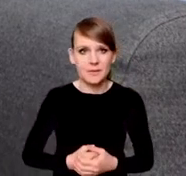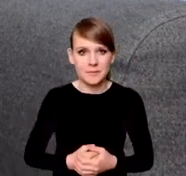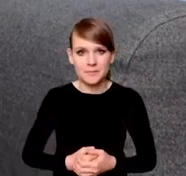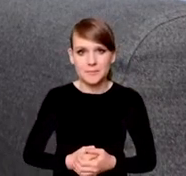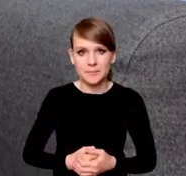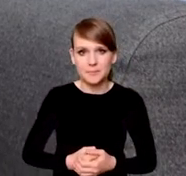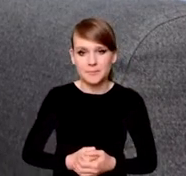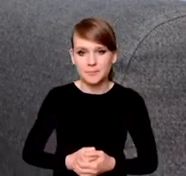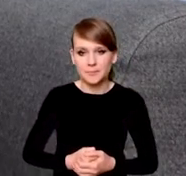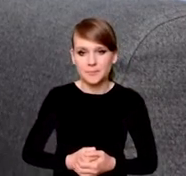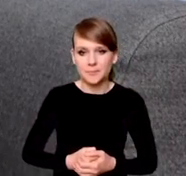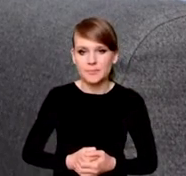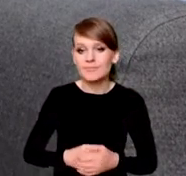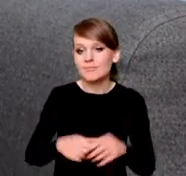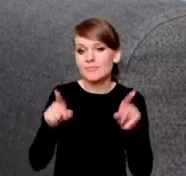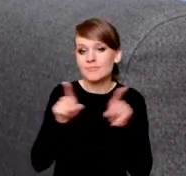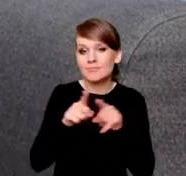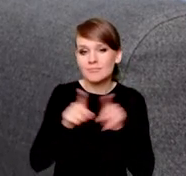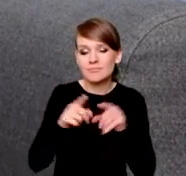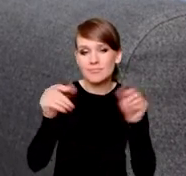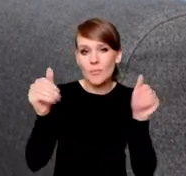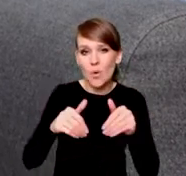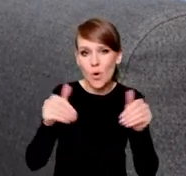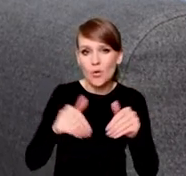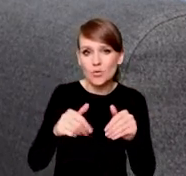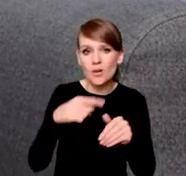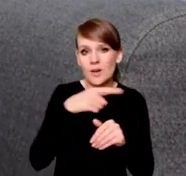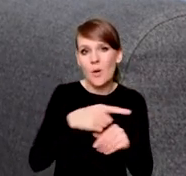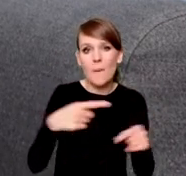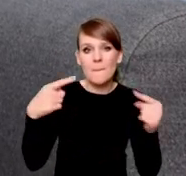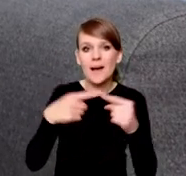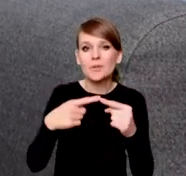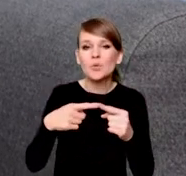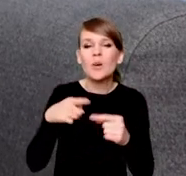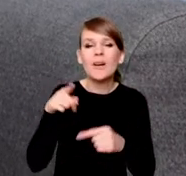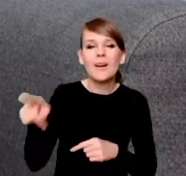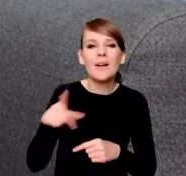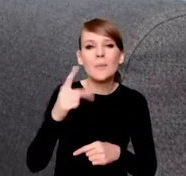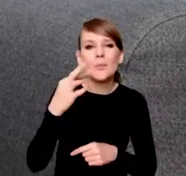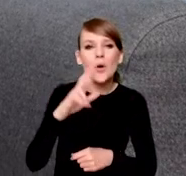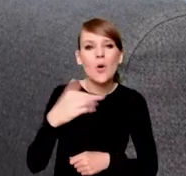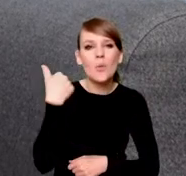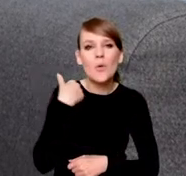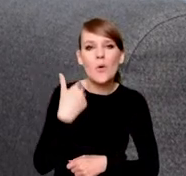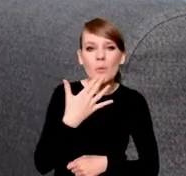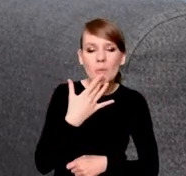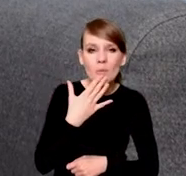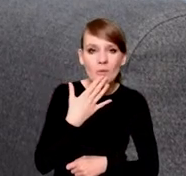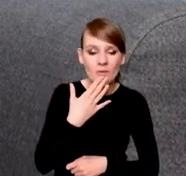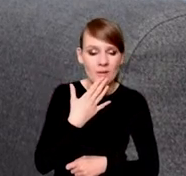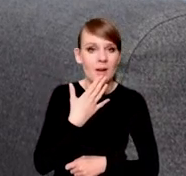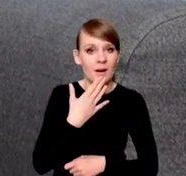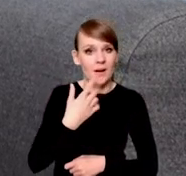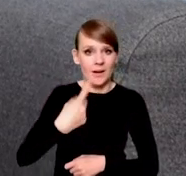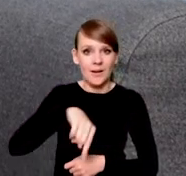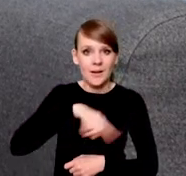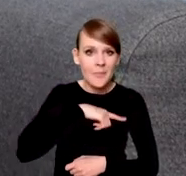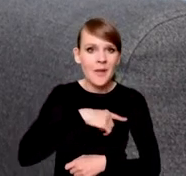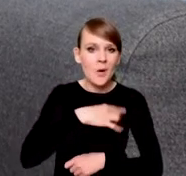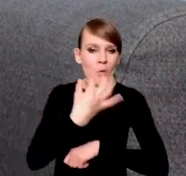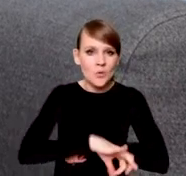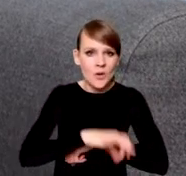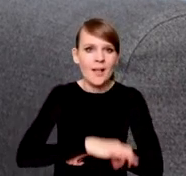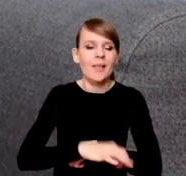Też być może wiąże się to z tym, o czym Piotrze mówiłeś. W naszym DNA jest po prostu jedno z trzech